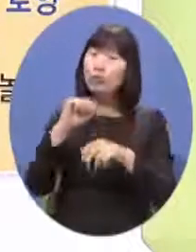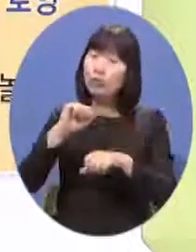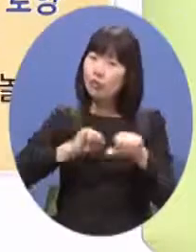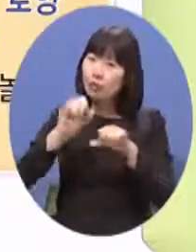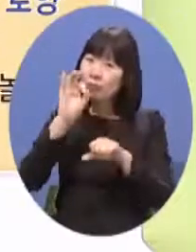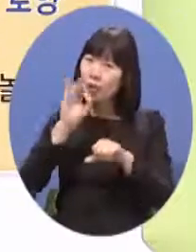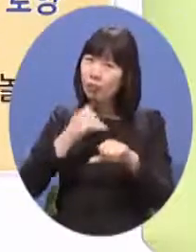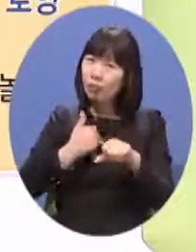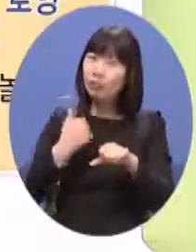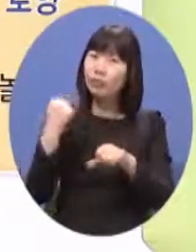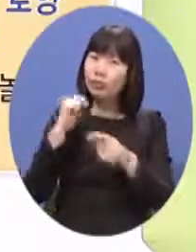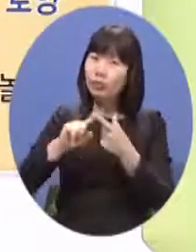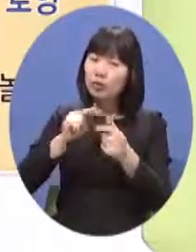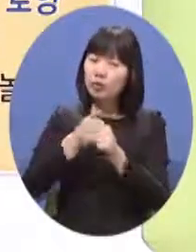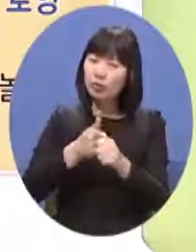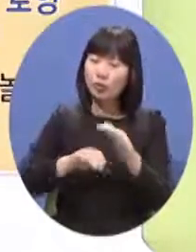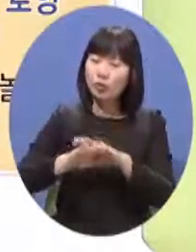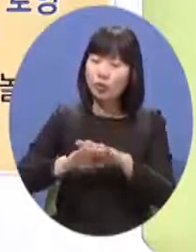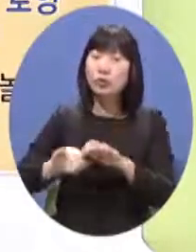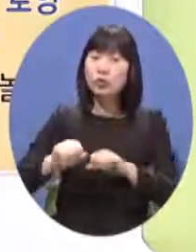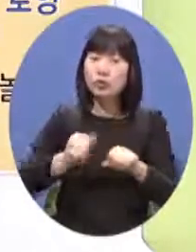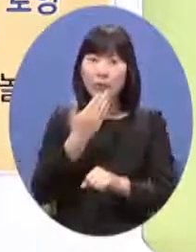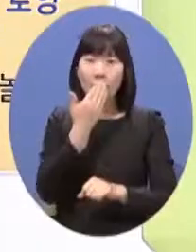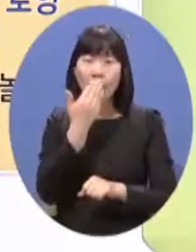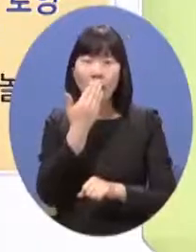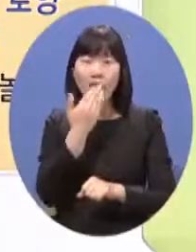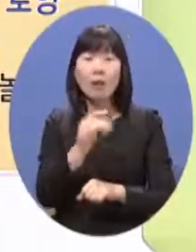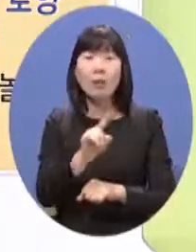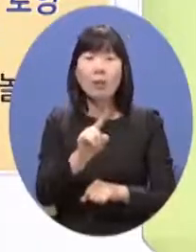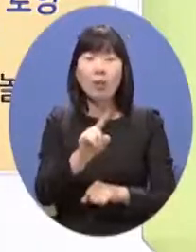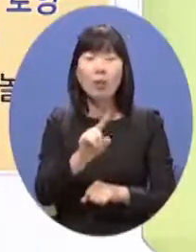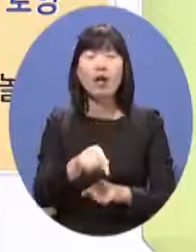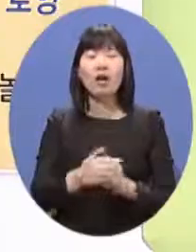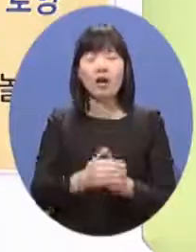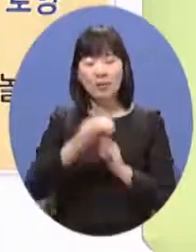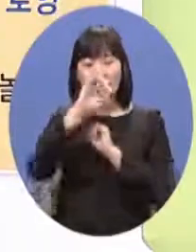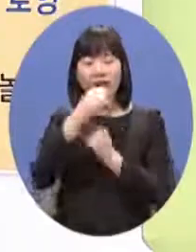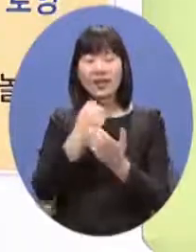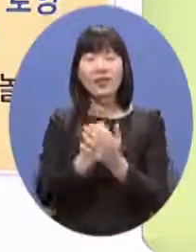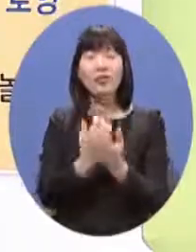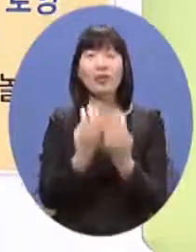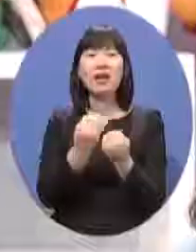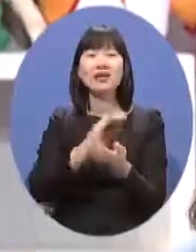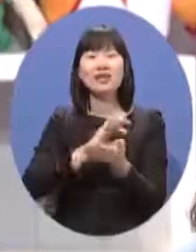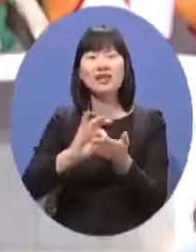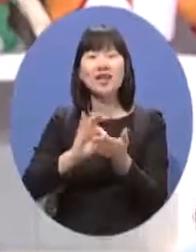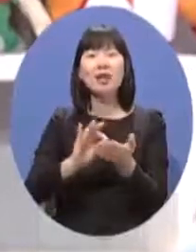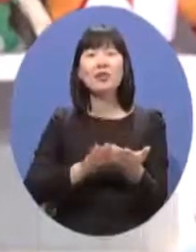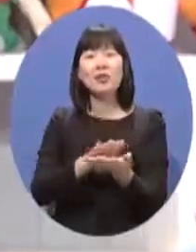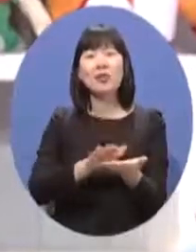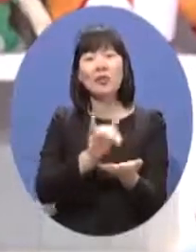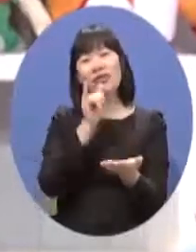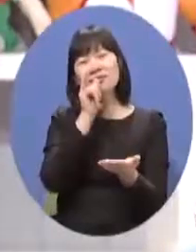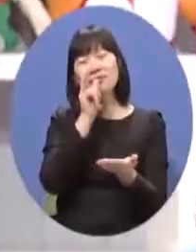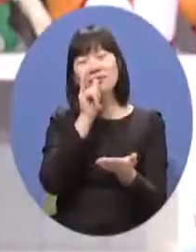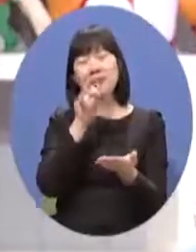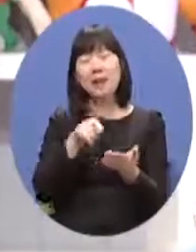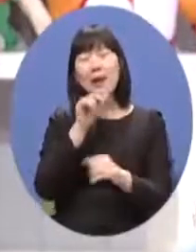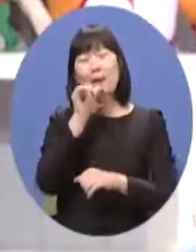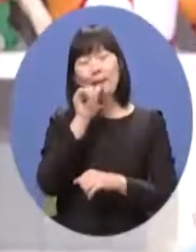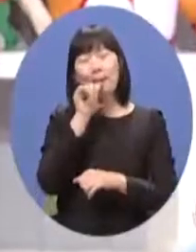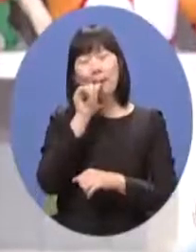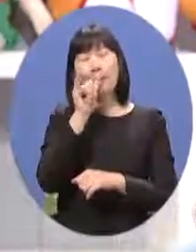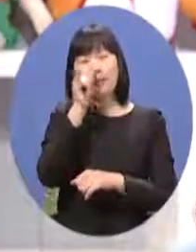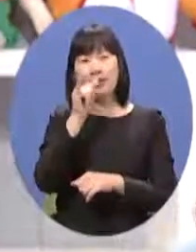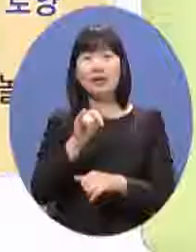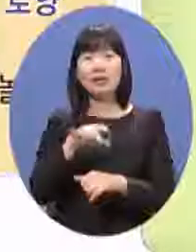내 의지로 이게 움직이는구나 하는 것들을 요 시기에. 예, 발 가지고 많이 놀잖아요. 예, 발가락 꼬매기는. 그러니까 이게 하나의